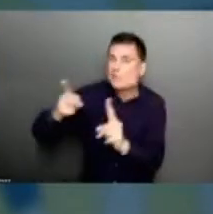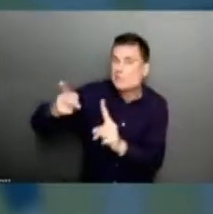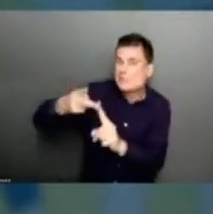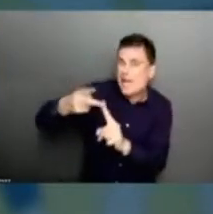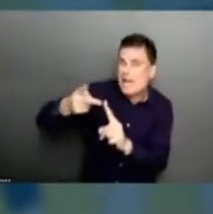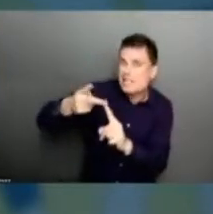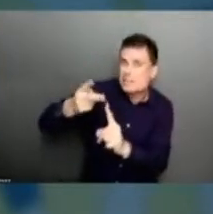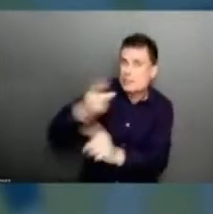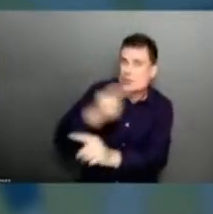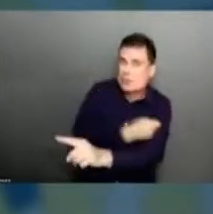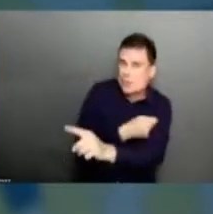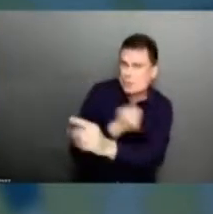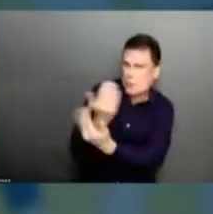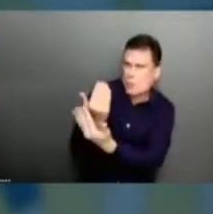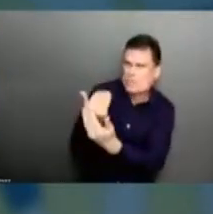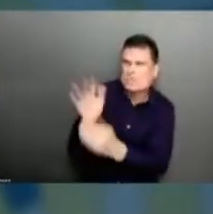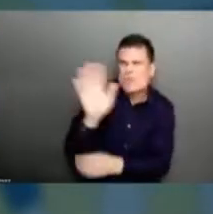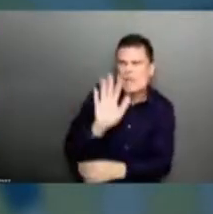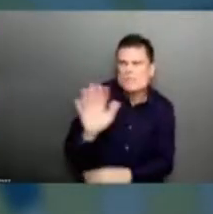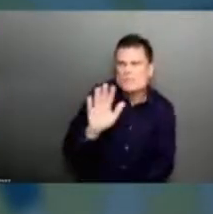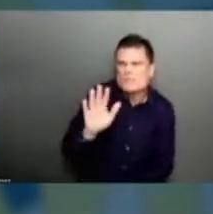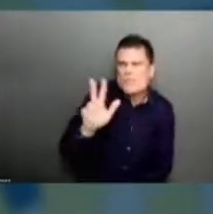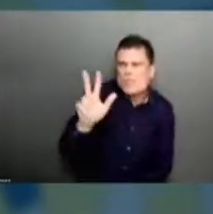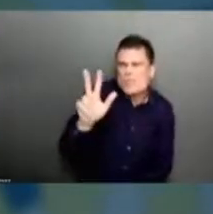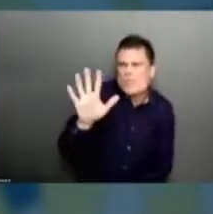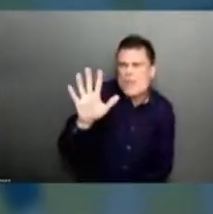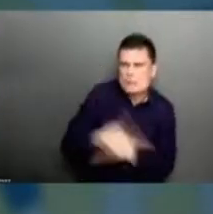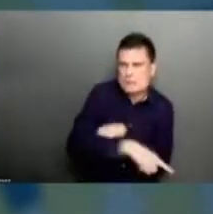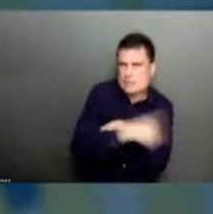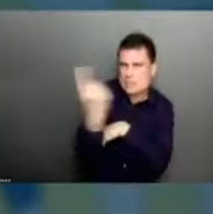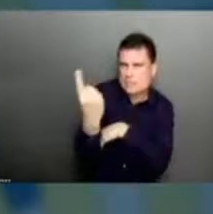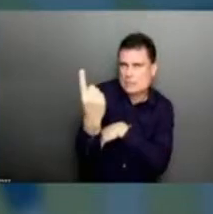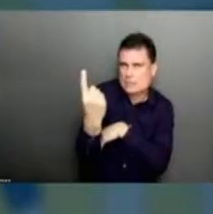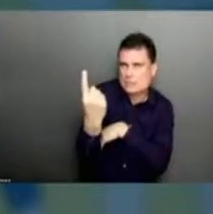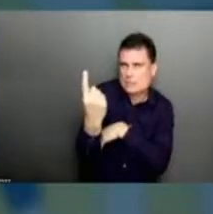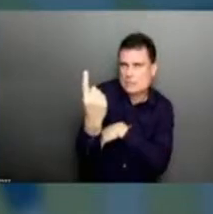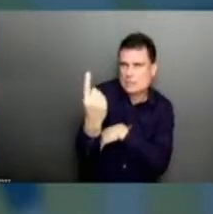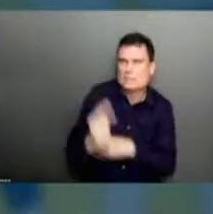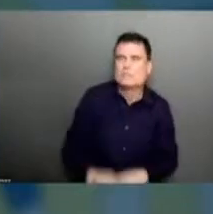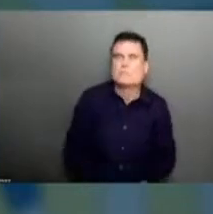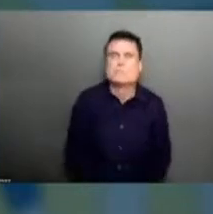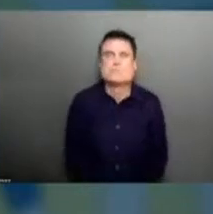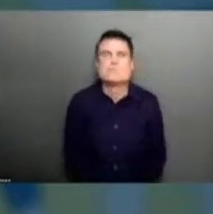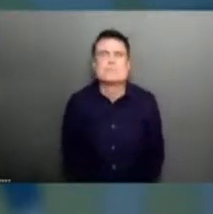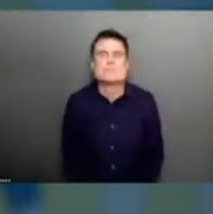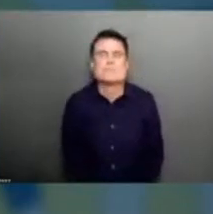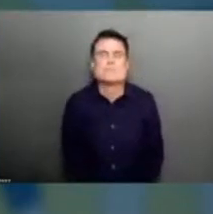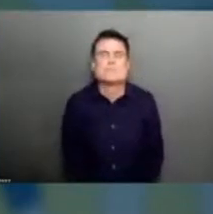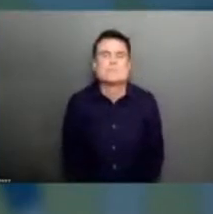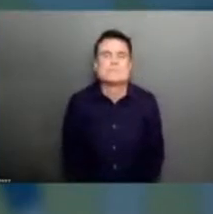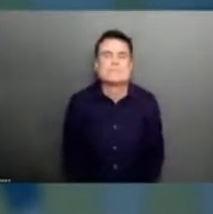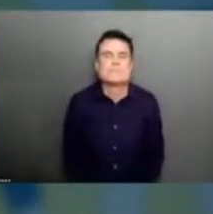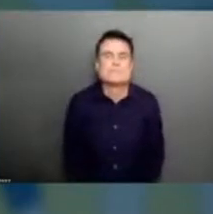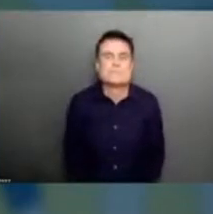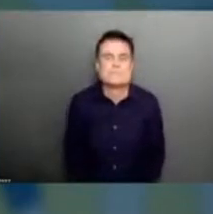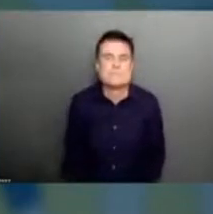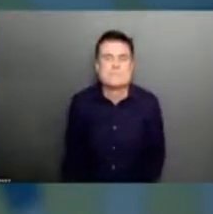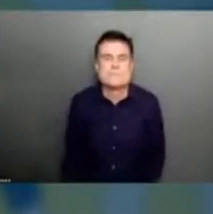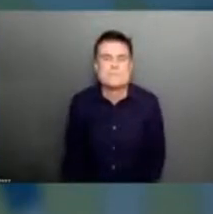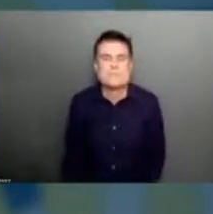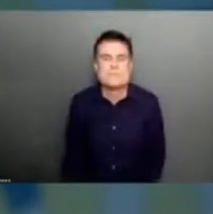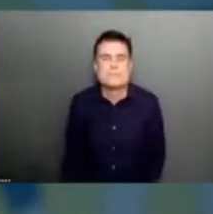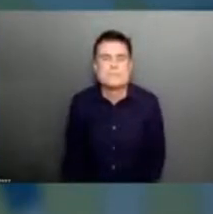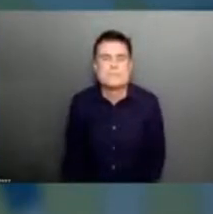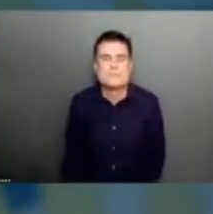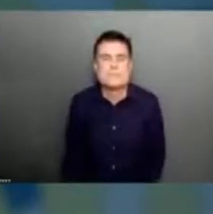第一针打是 792,000. 54万 And with the 9打第 strategy 二针 that 的 we 是 have 24万 adopted, 3 that will 那 allow 么 us 其中呢 to 这个 provide 辉瑞呢 about 是54